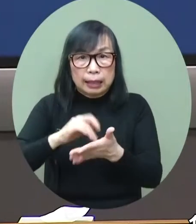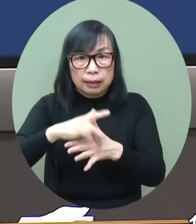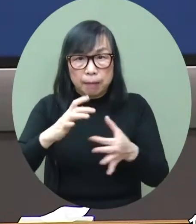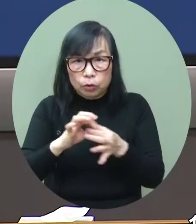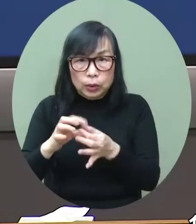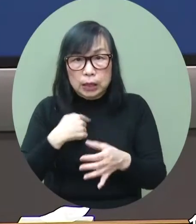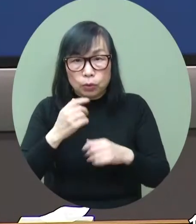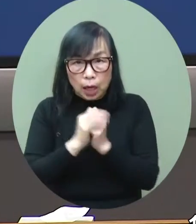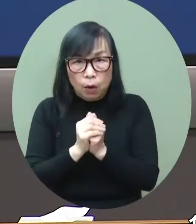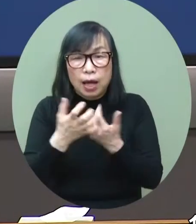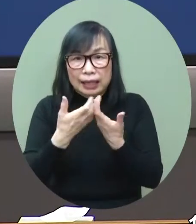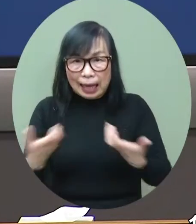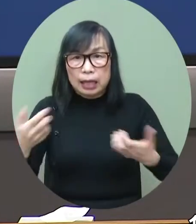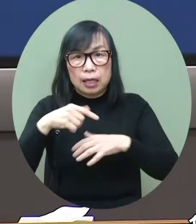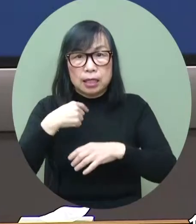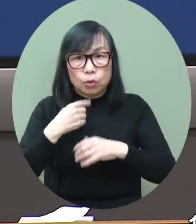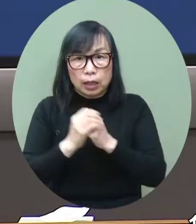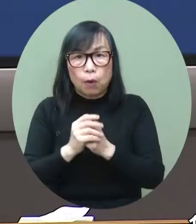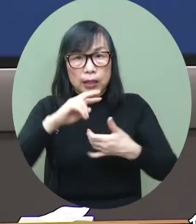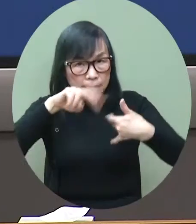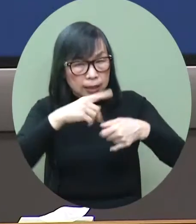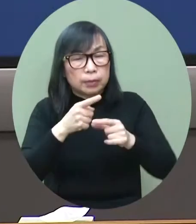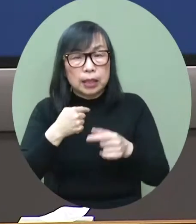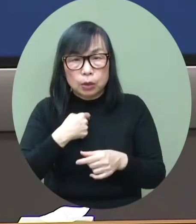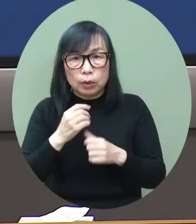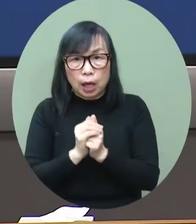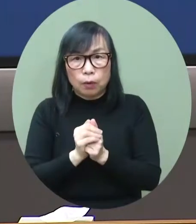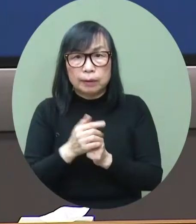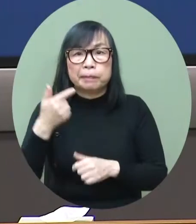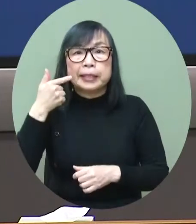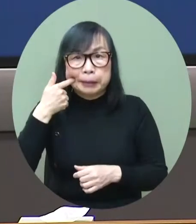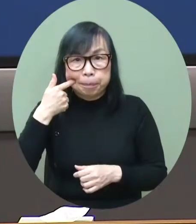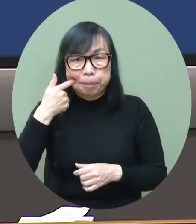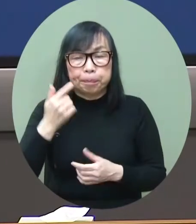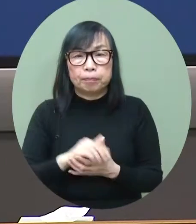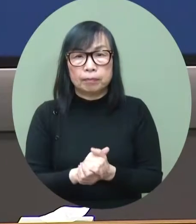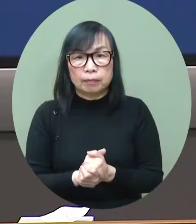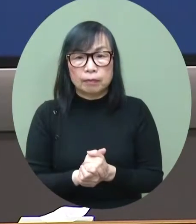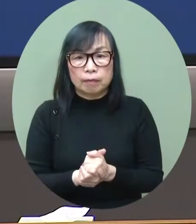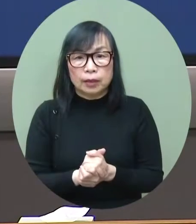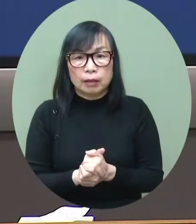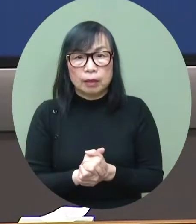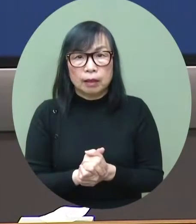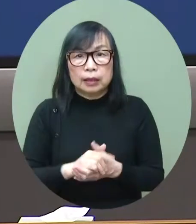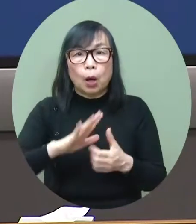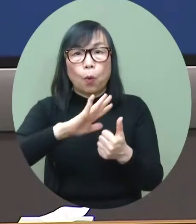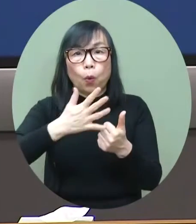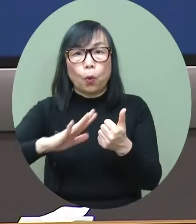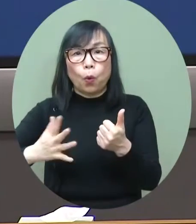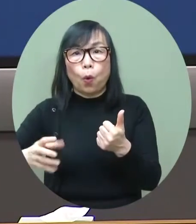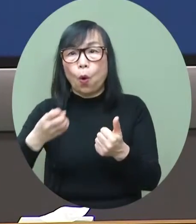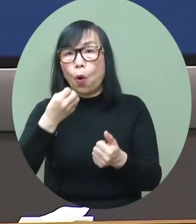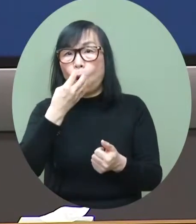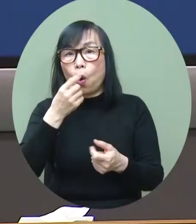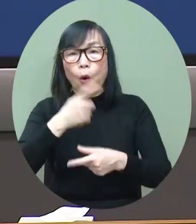求，無論係隔離嘅要求或者檢疫嘅要求咧，都係更加嚴苛。咁呢個就會影響到香港嘅營